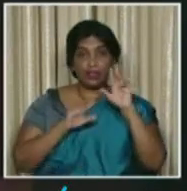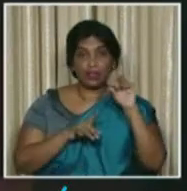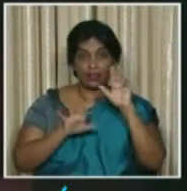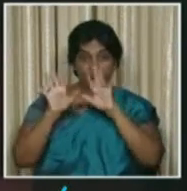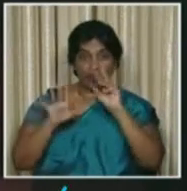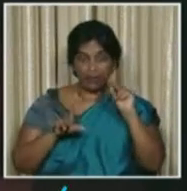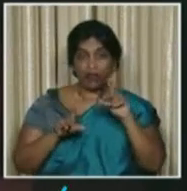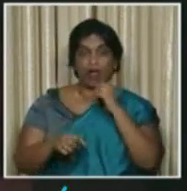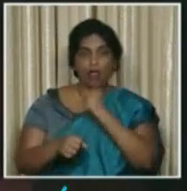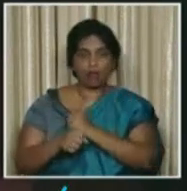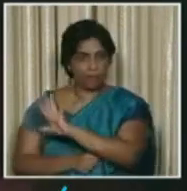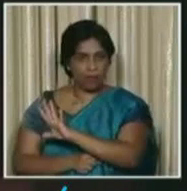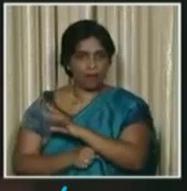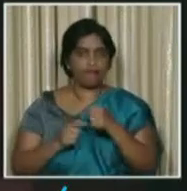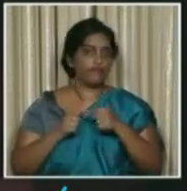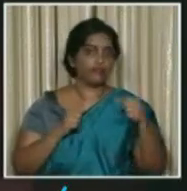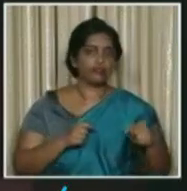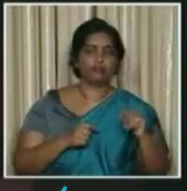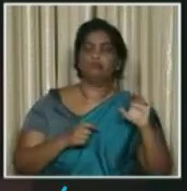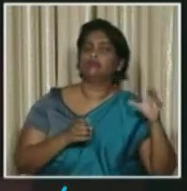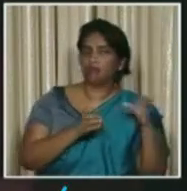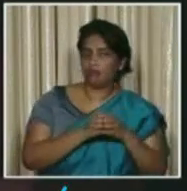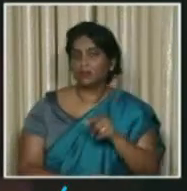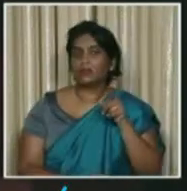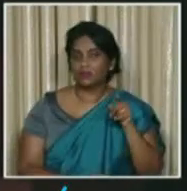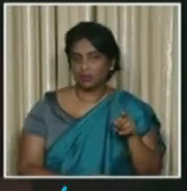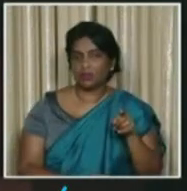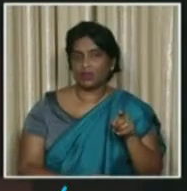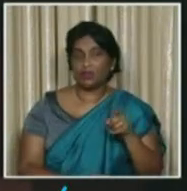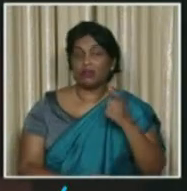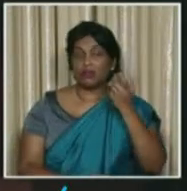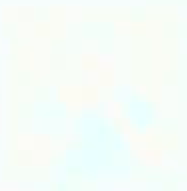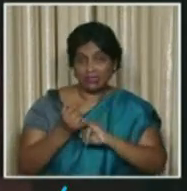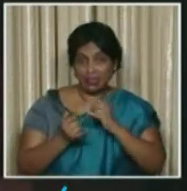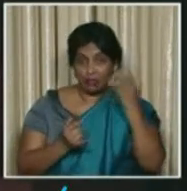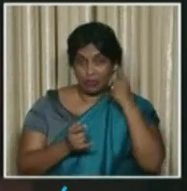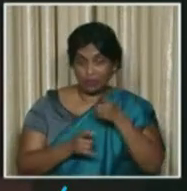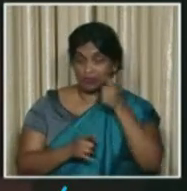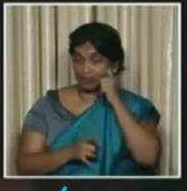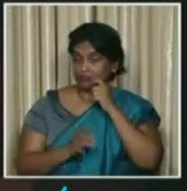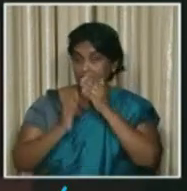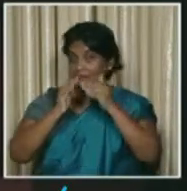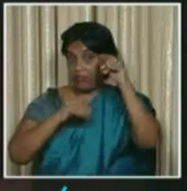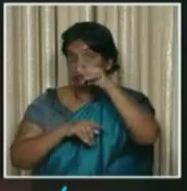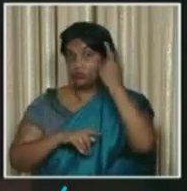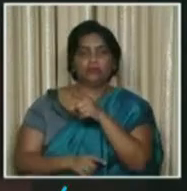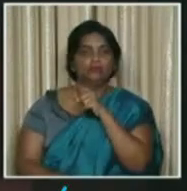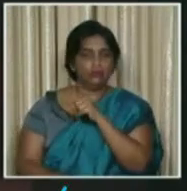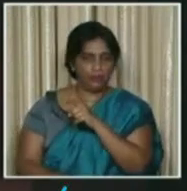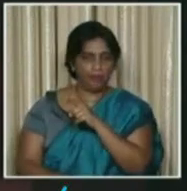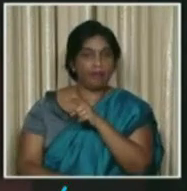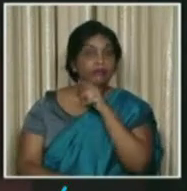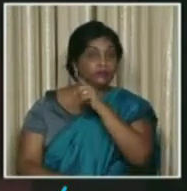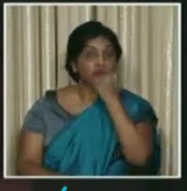වගේ ආණ්ඩුවට එක ප්‍රමාණයයි විපක්ෂයට එක ප්‍රමාණයයි සමාජිකයෝ දෙන්නේ. සාරාන්ට ඉහළින් අනිවාර්යෙන්ම මහමොළකරුවෙක් හිටියා.